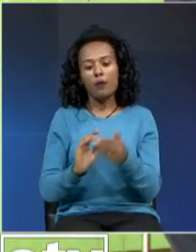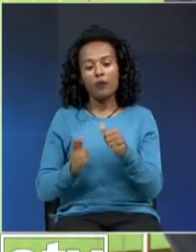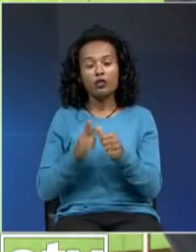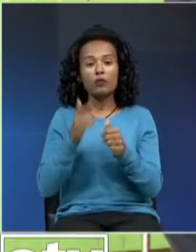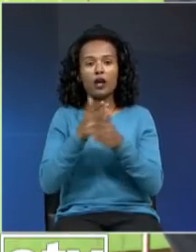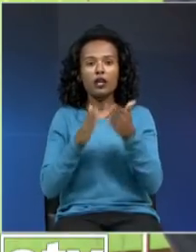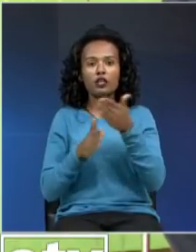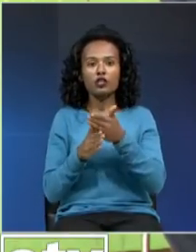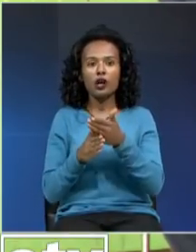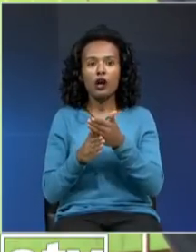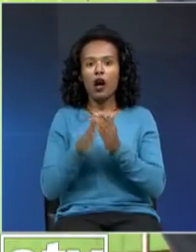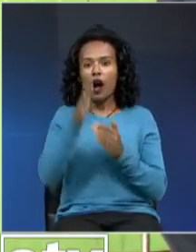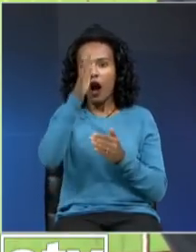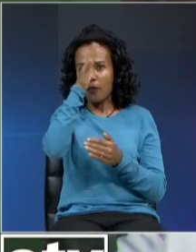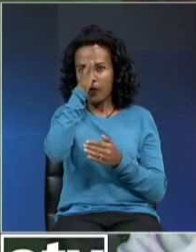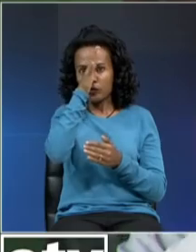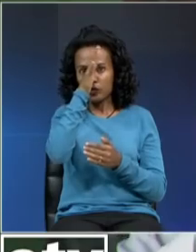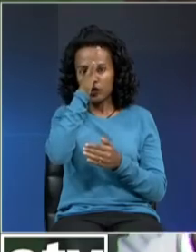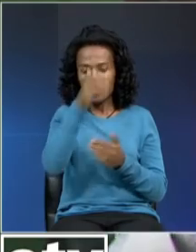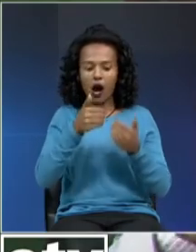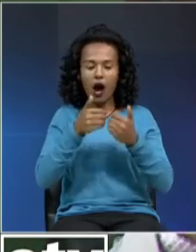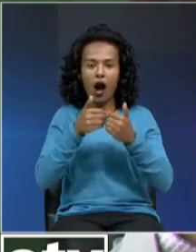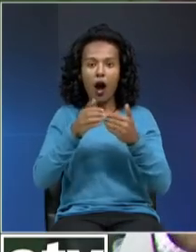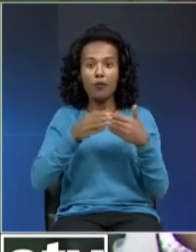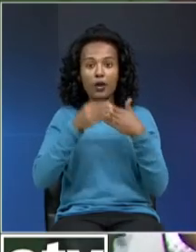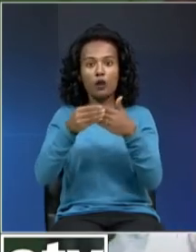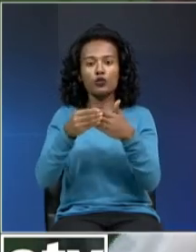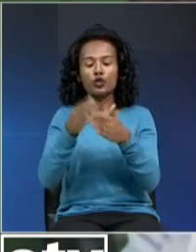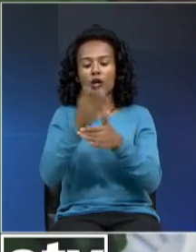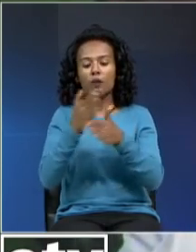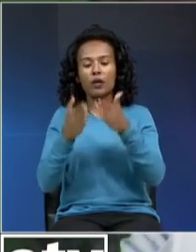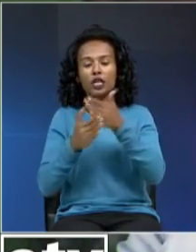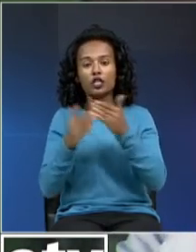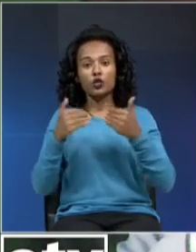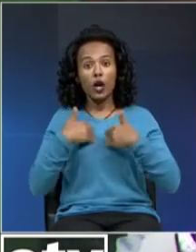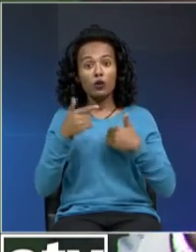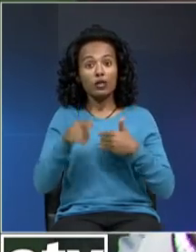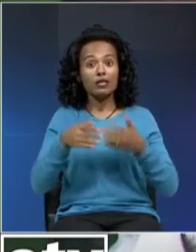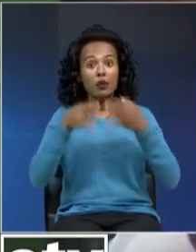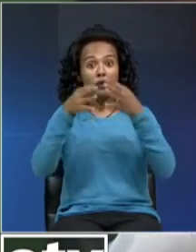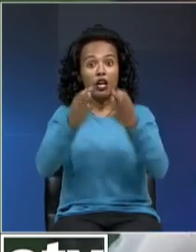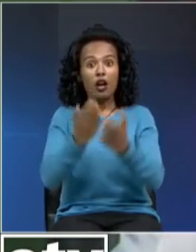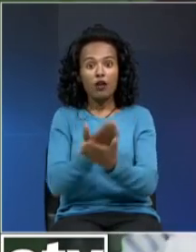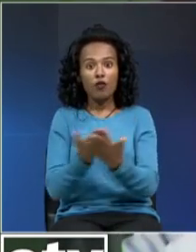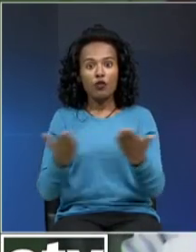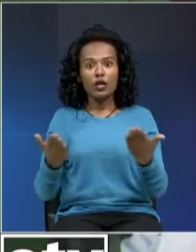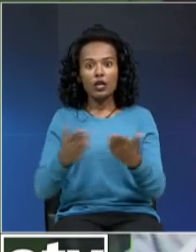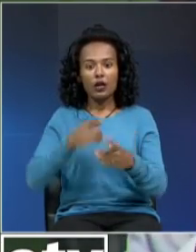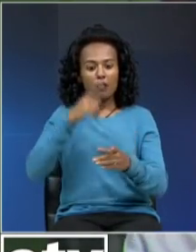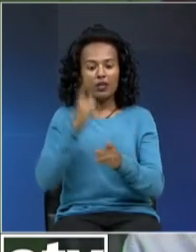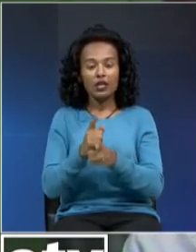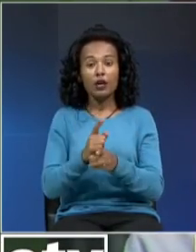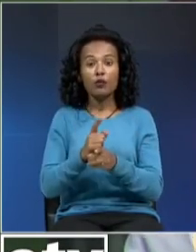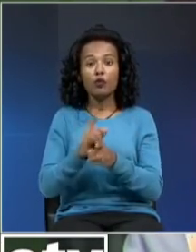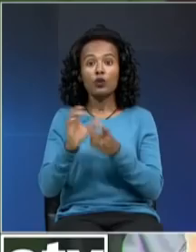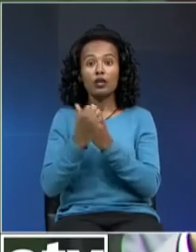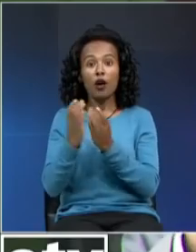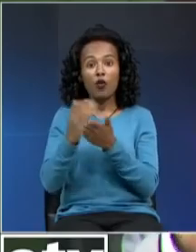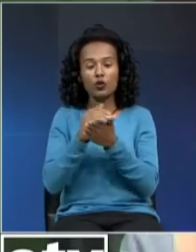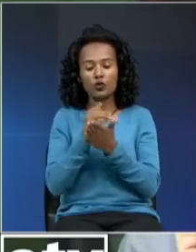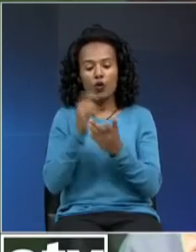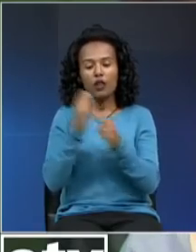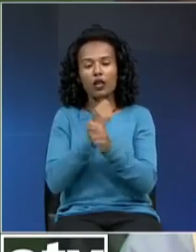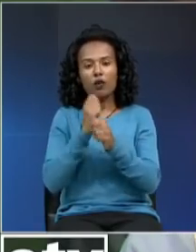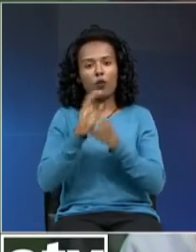ደረጃ አባቶች አመራሮች በየደረጃ ያለን ከዚህ የሚተላለፈውን ነገር በተገቢው መንገድ ወስዶ ተግባራዊ